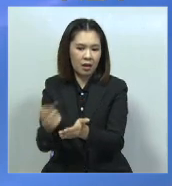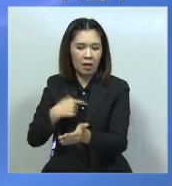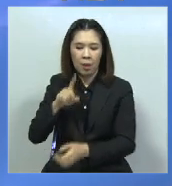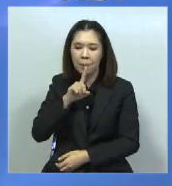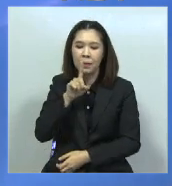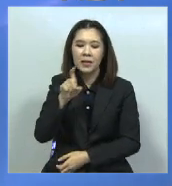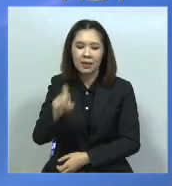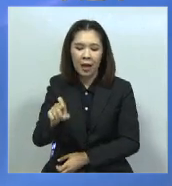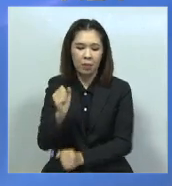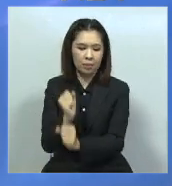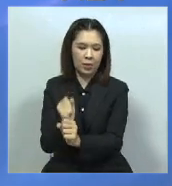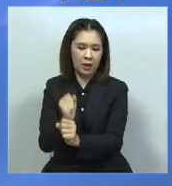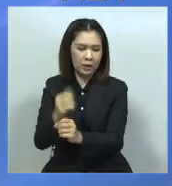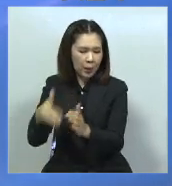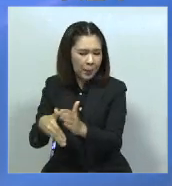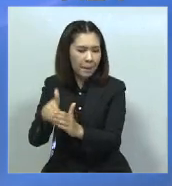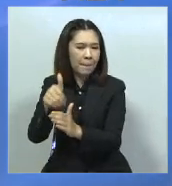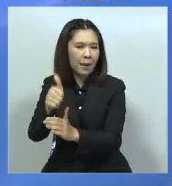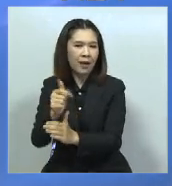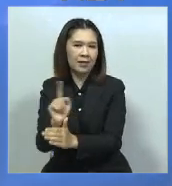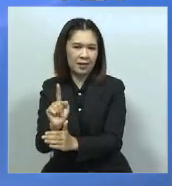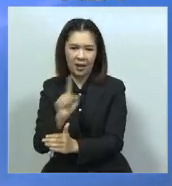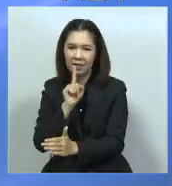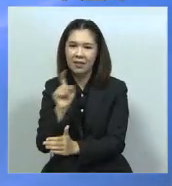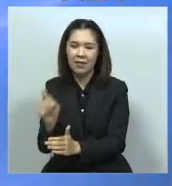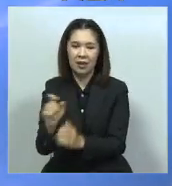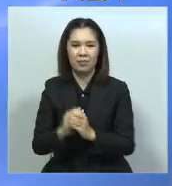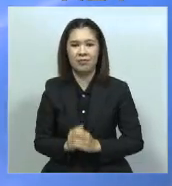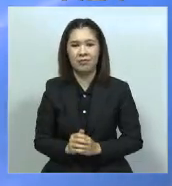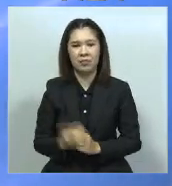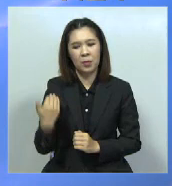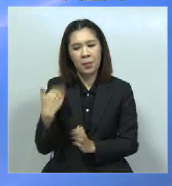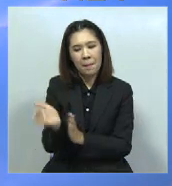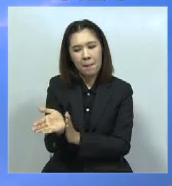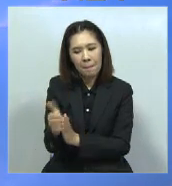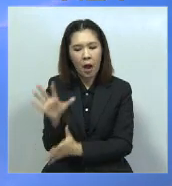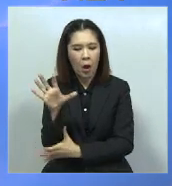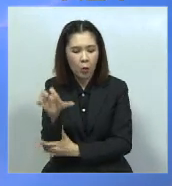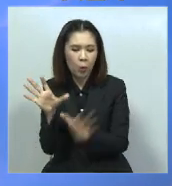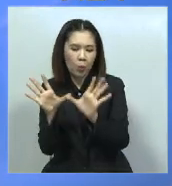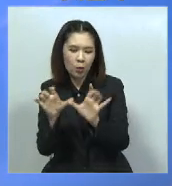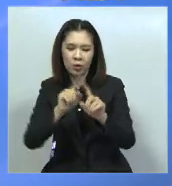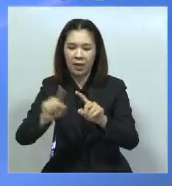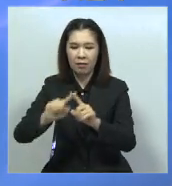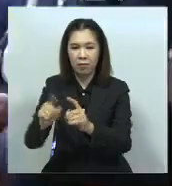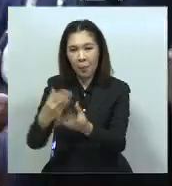ำเร็จในการจับปลามากน้อยขนาดไหนและมีสัตว์น้ำเพิ่มมากขึ้นขนาด